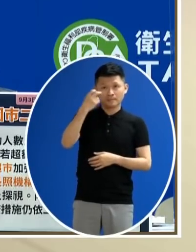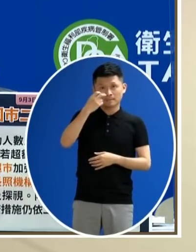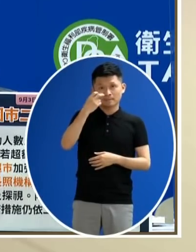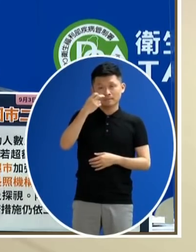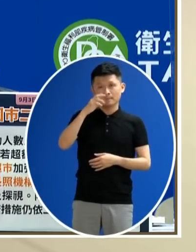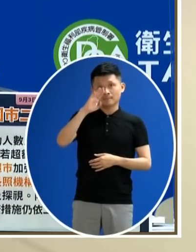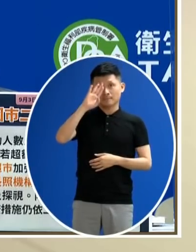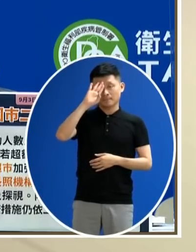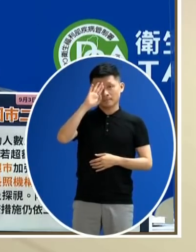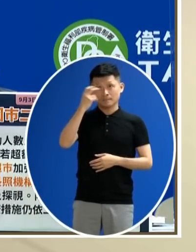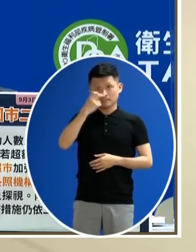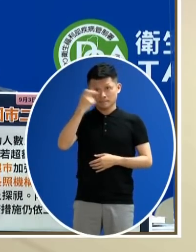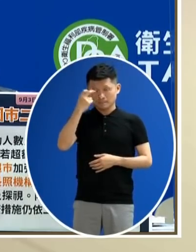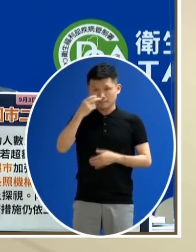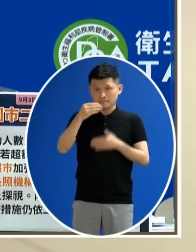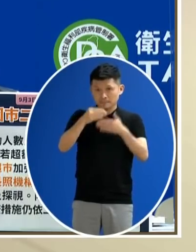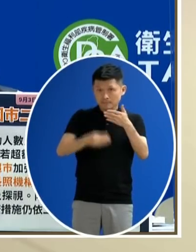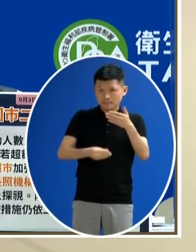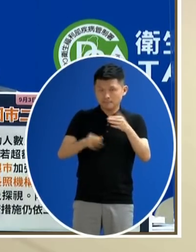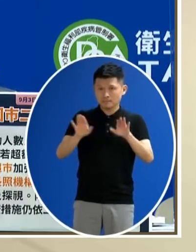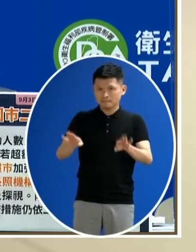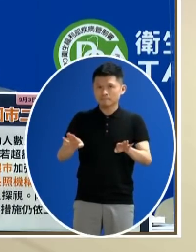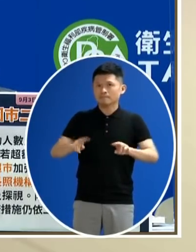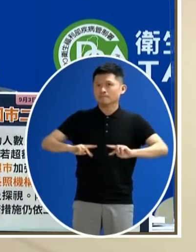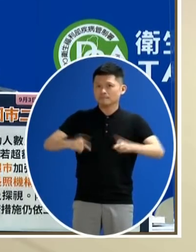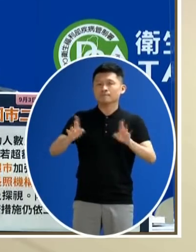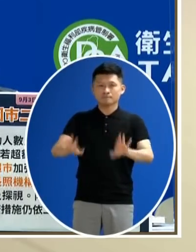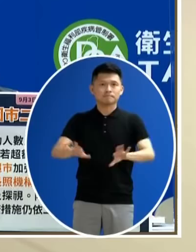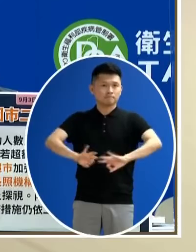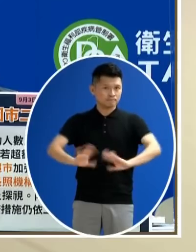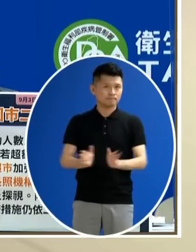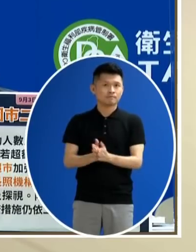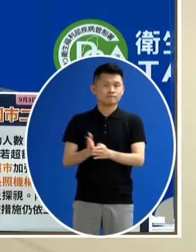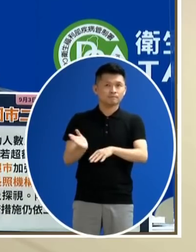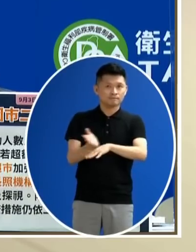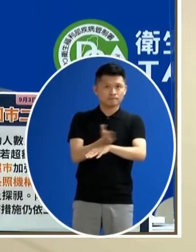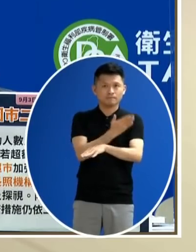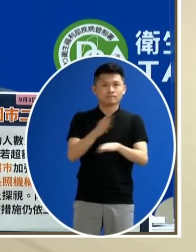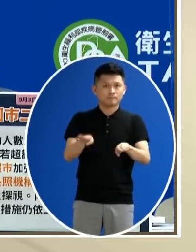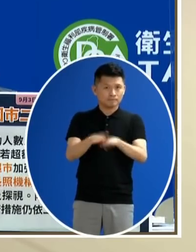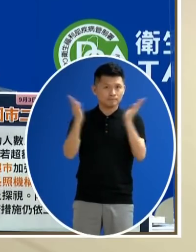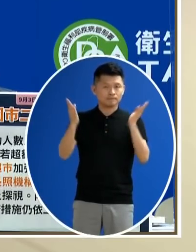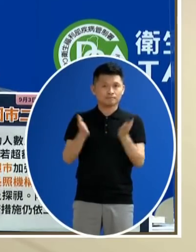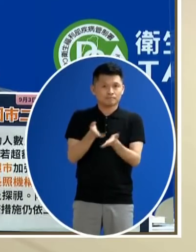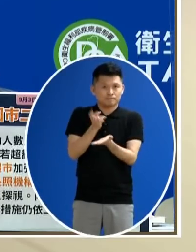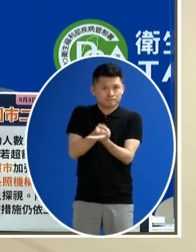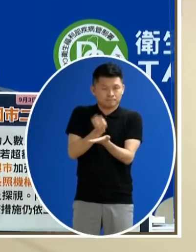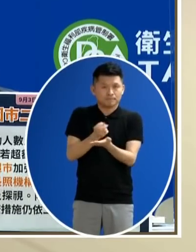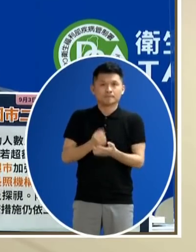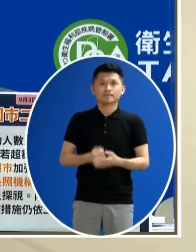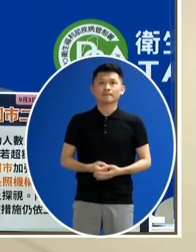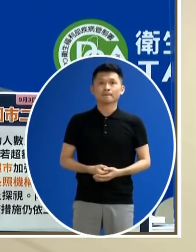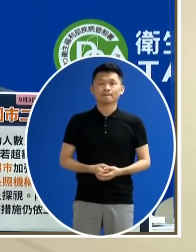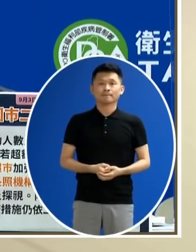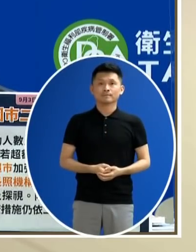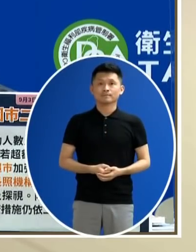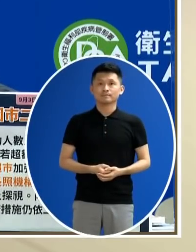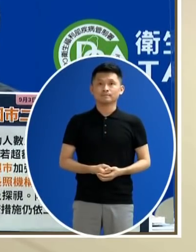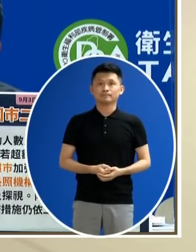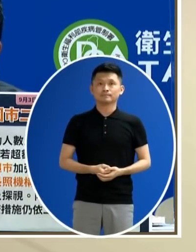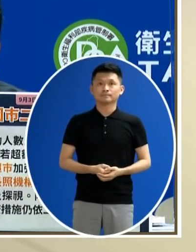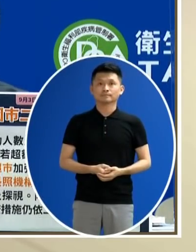疫措施，我们从即日起，我们更改成从即日起就开始来做，好，即日起就要做